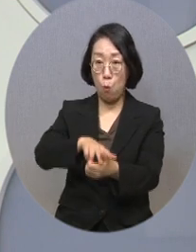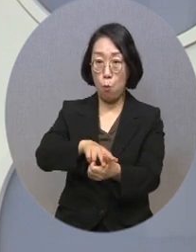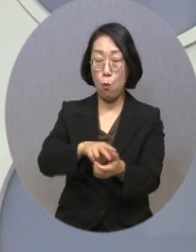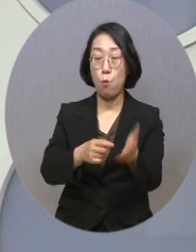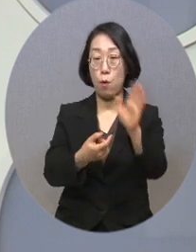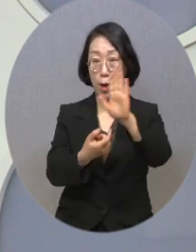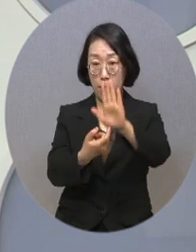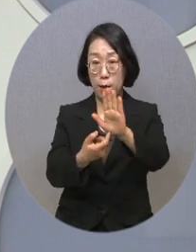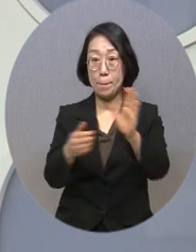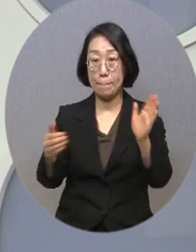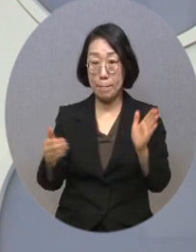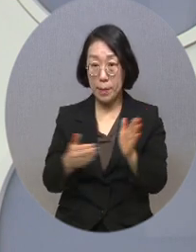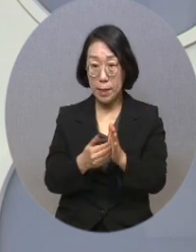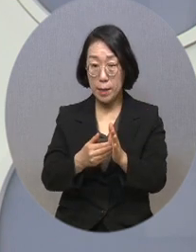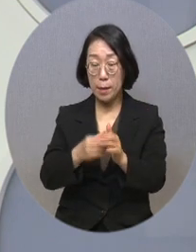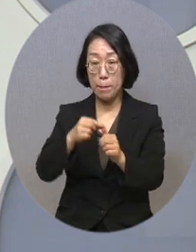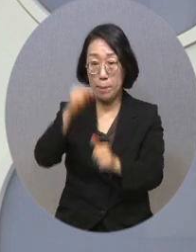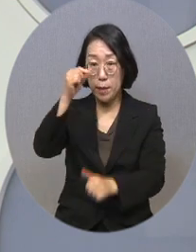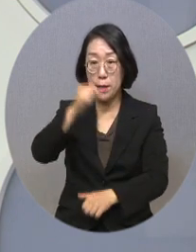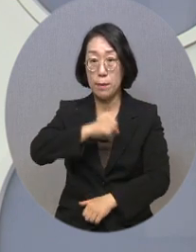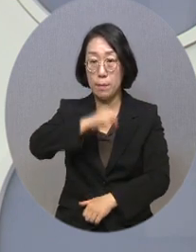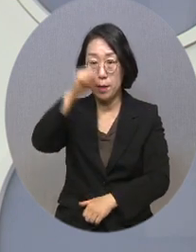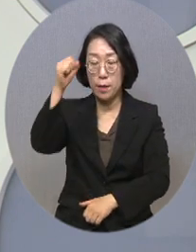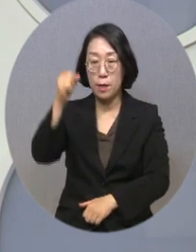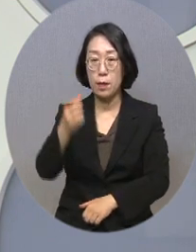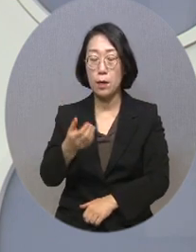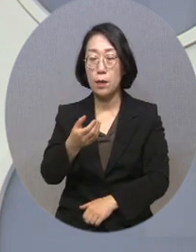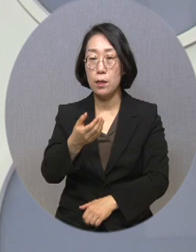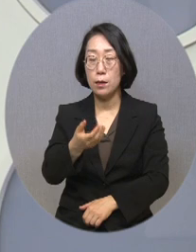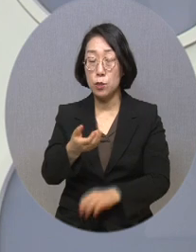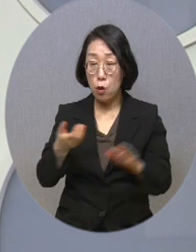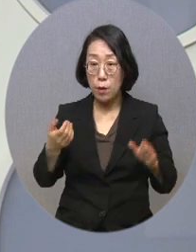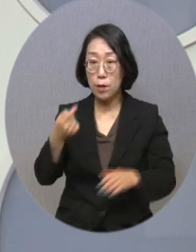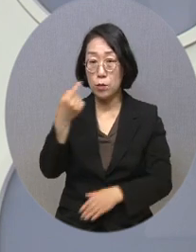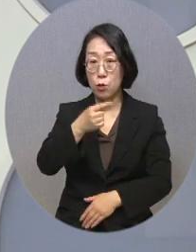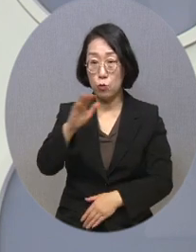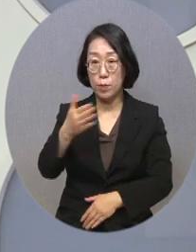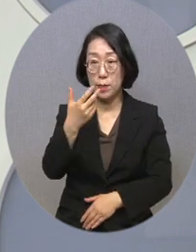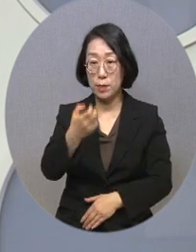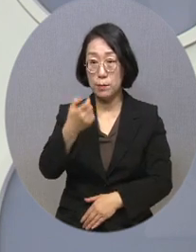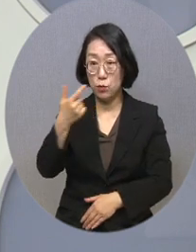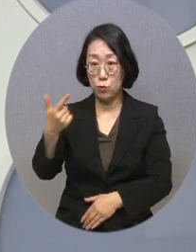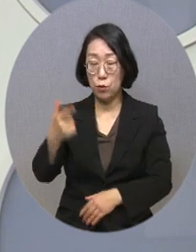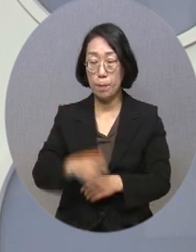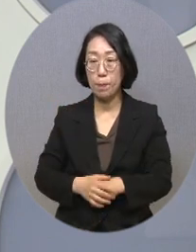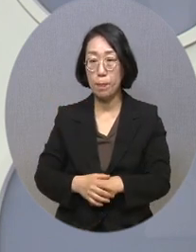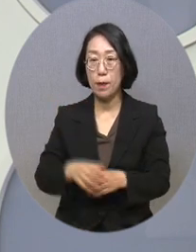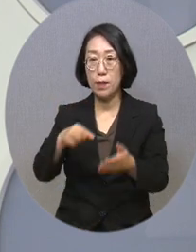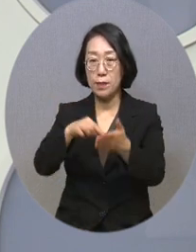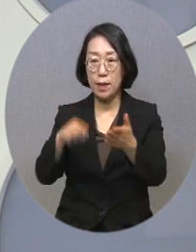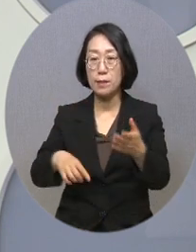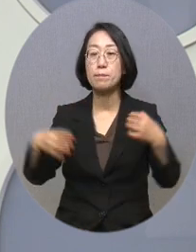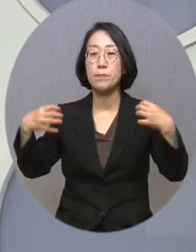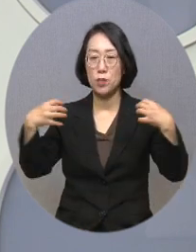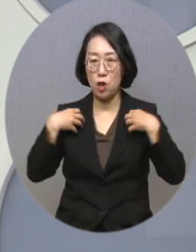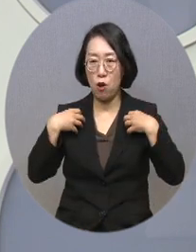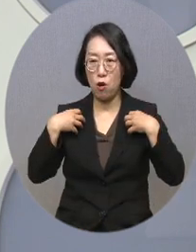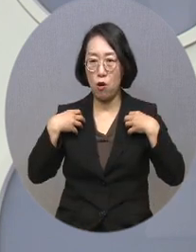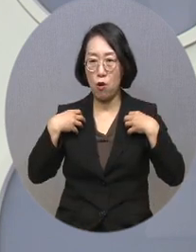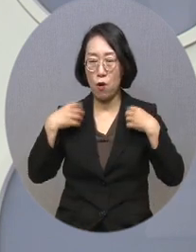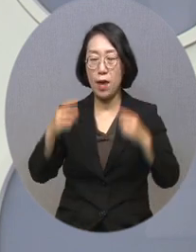했고요. 그전에는 제가 1976년부터 국세청에 이렇게 입사를 해서